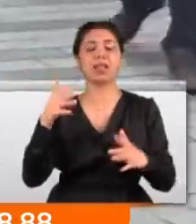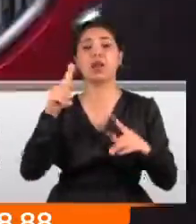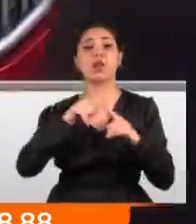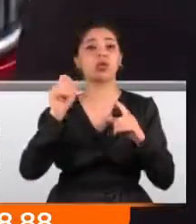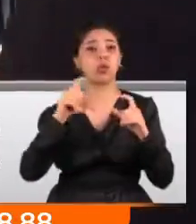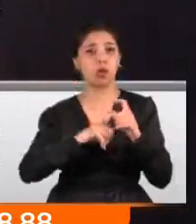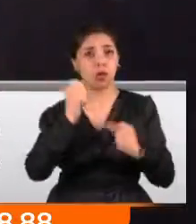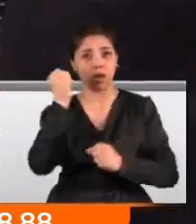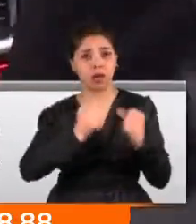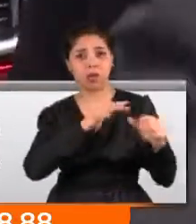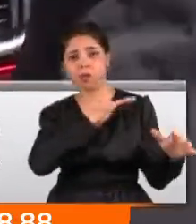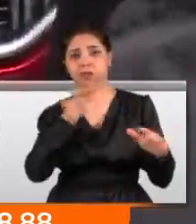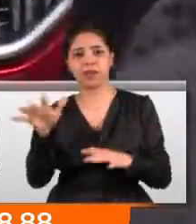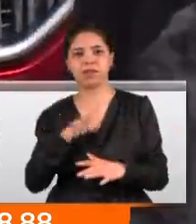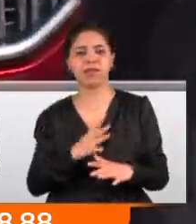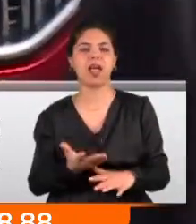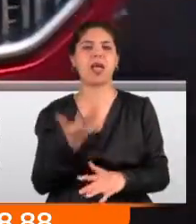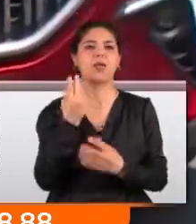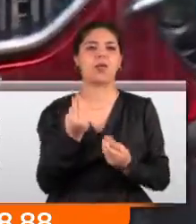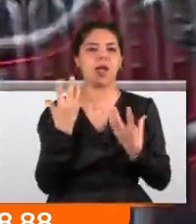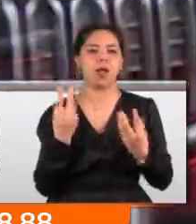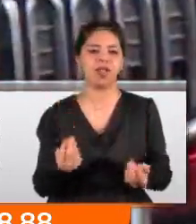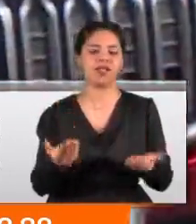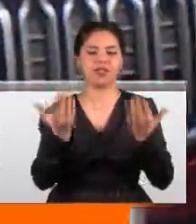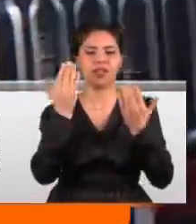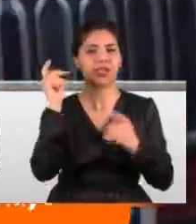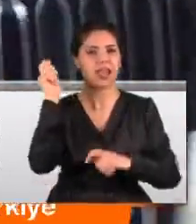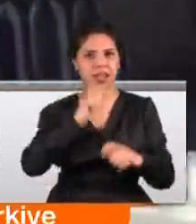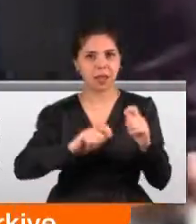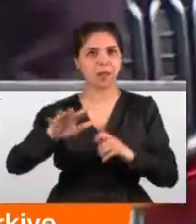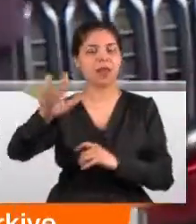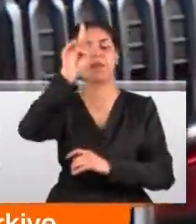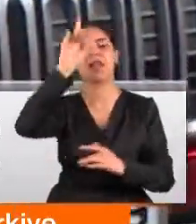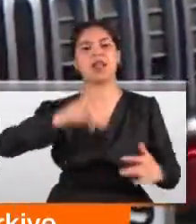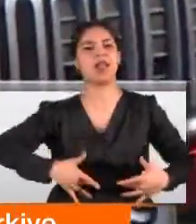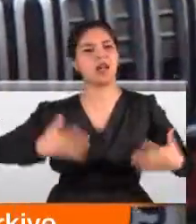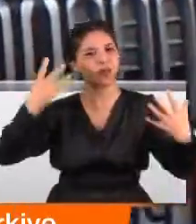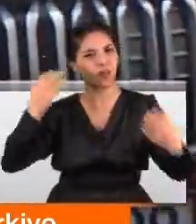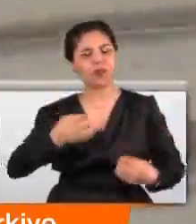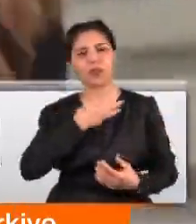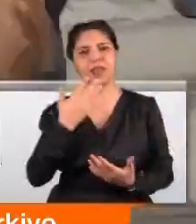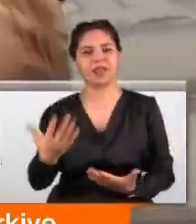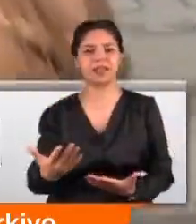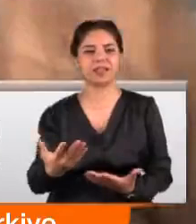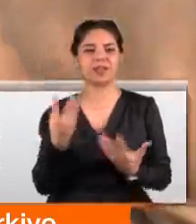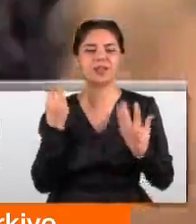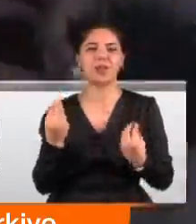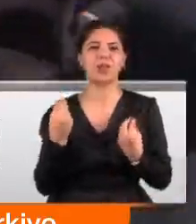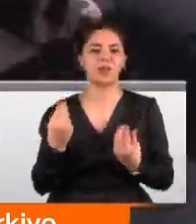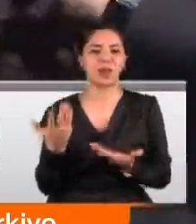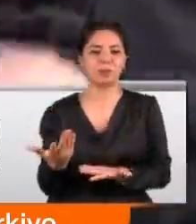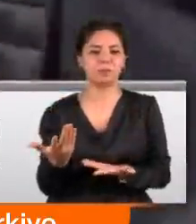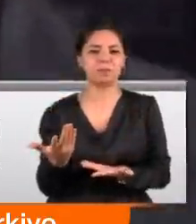ilgi vardı. Daha nice şeyleri en güzeline layık olacağız inşallah. Yapanlar edenlerin hepsine Allah razı olsun, teşekkür ederiz. Çok hoşuma gitti.